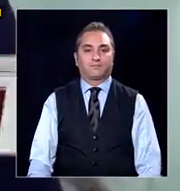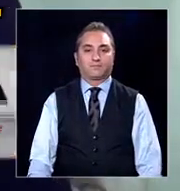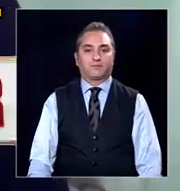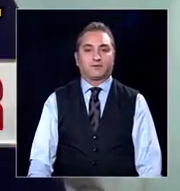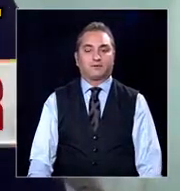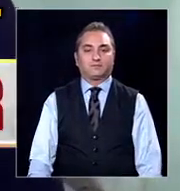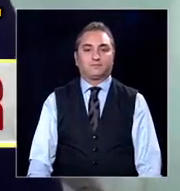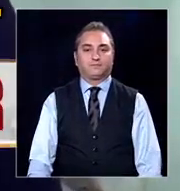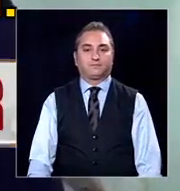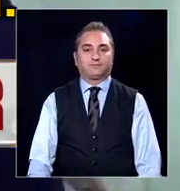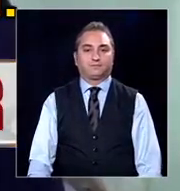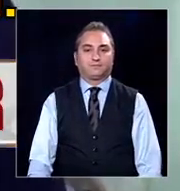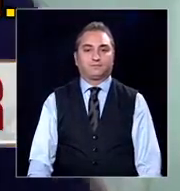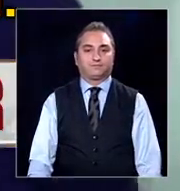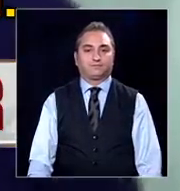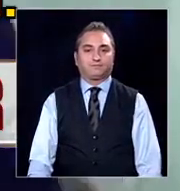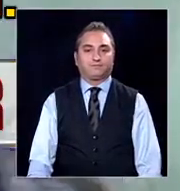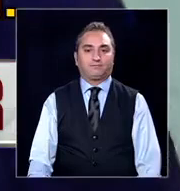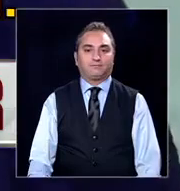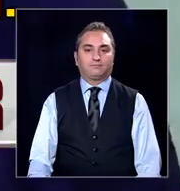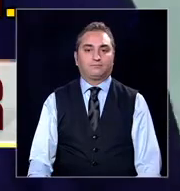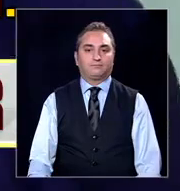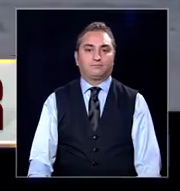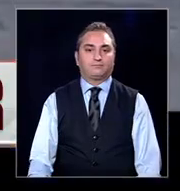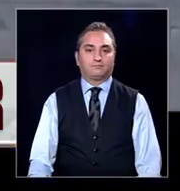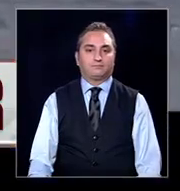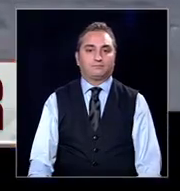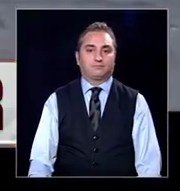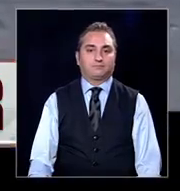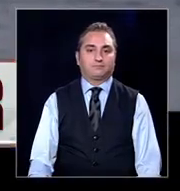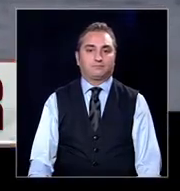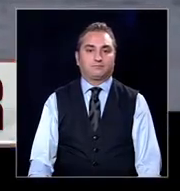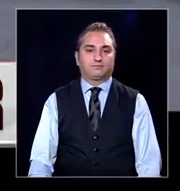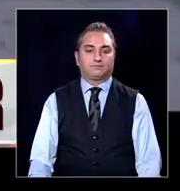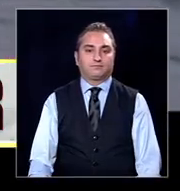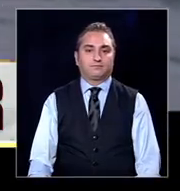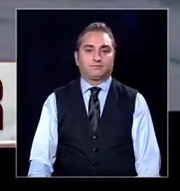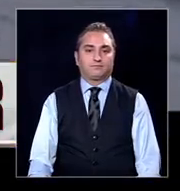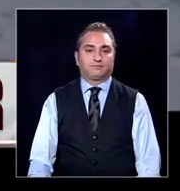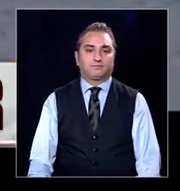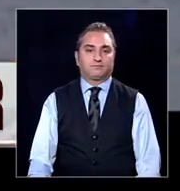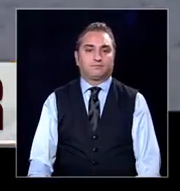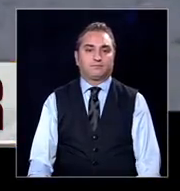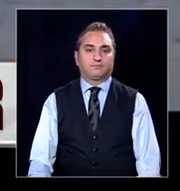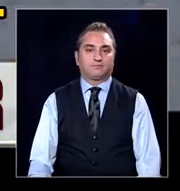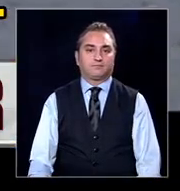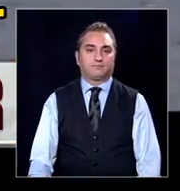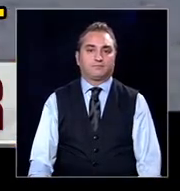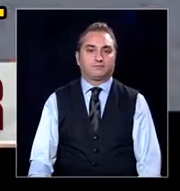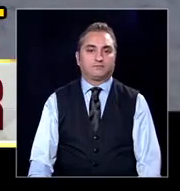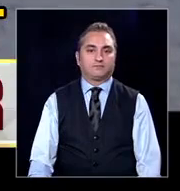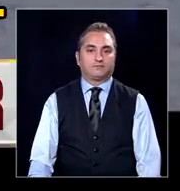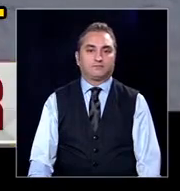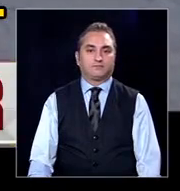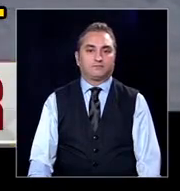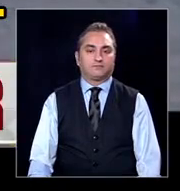Bıçakların öbür yerinde bir bıçak vardı. Geldi şurada tuttu bıçağı. Kalabalığı gördük burada. Sağlık ocağında da bir tane çocuk burnunun